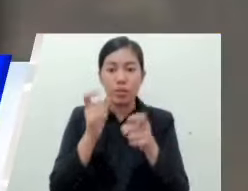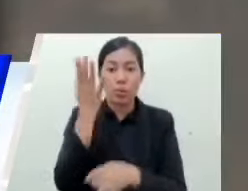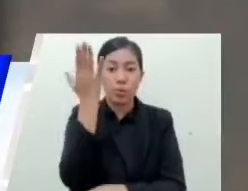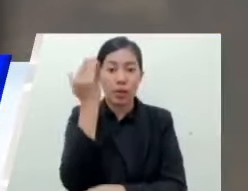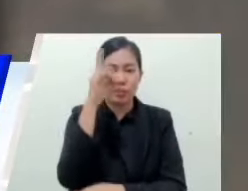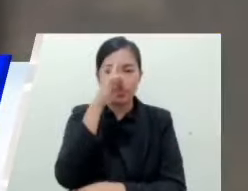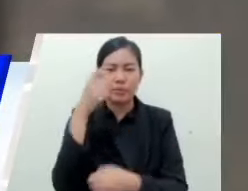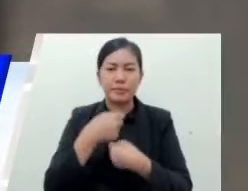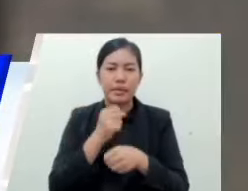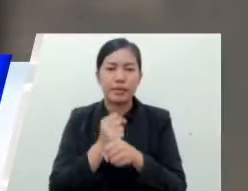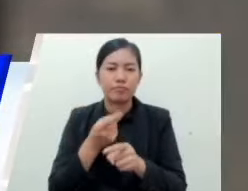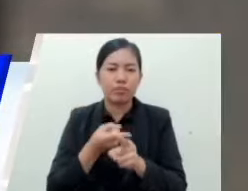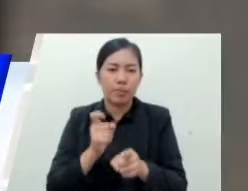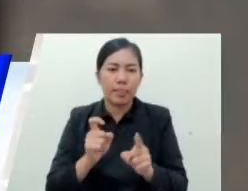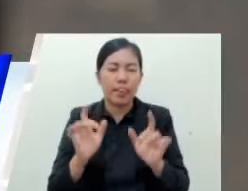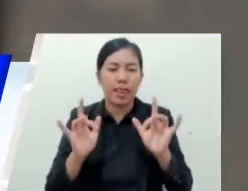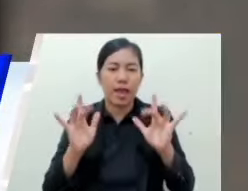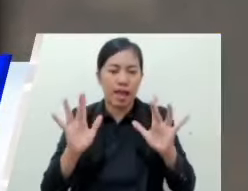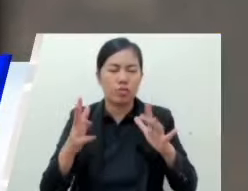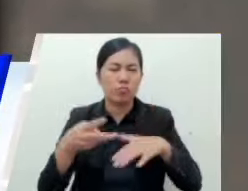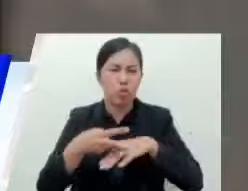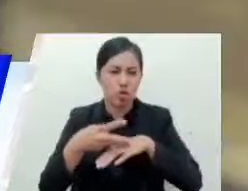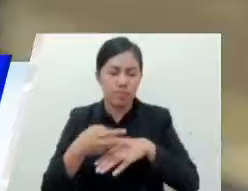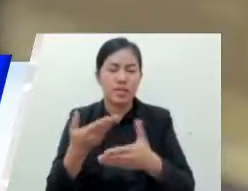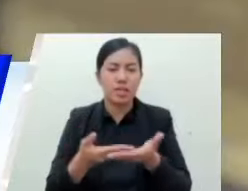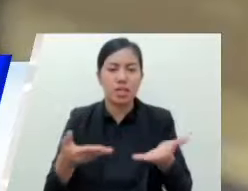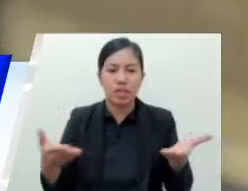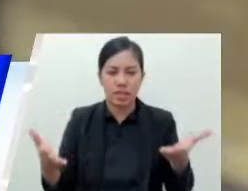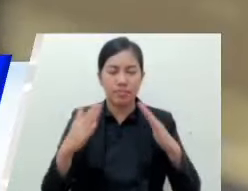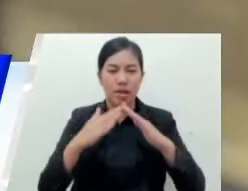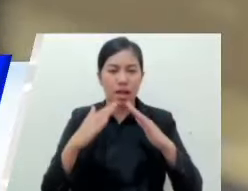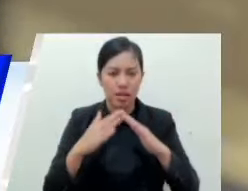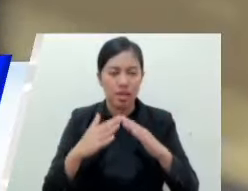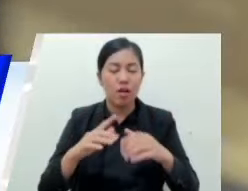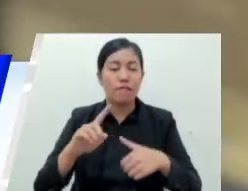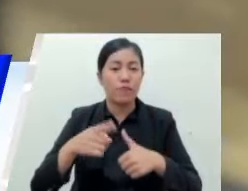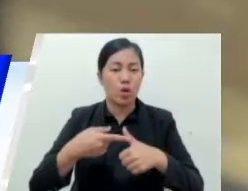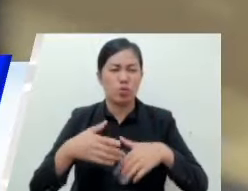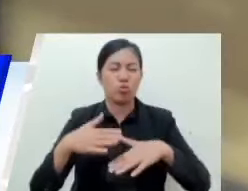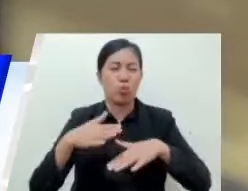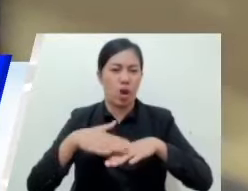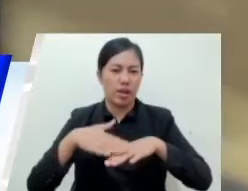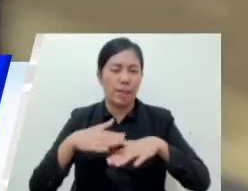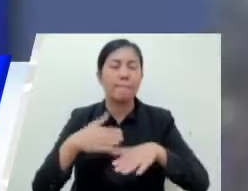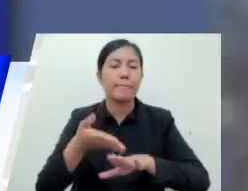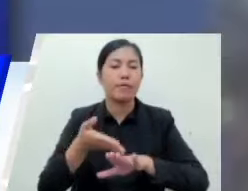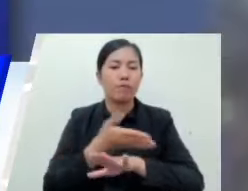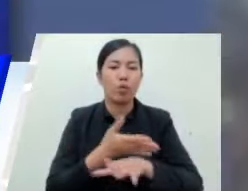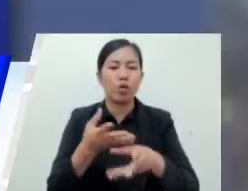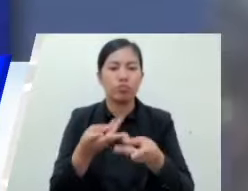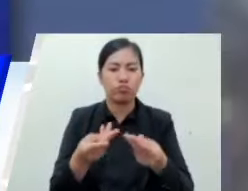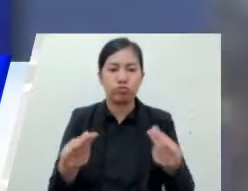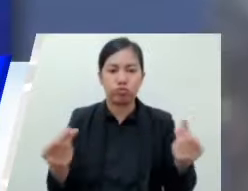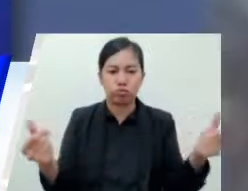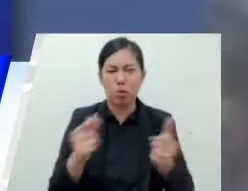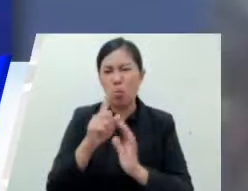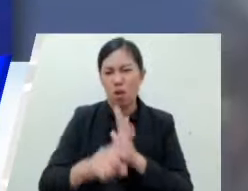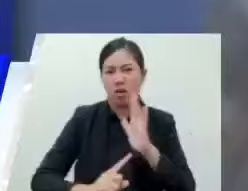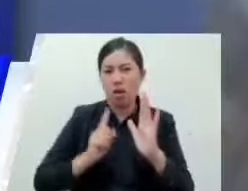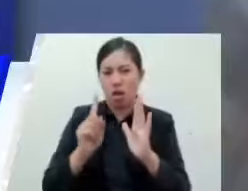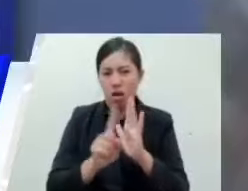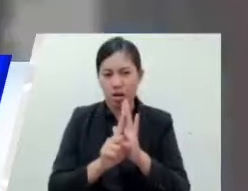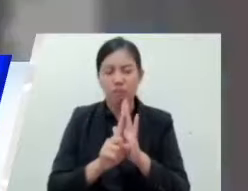bahay. Umabot pa yan sa unang alarma bago tuluyang napula matapos ng halos isang oras. Inaalam pa ang sanhi ng sunog at